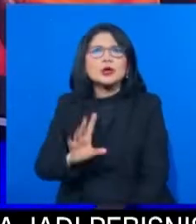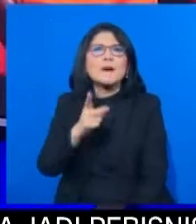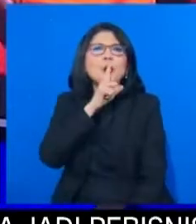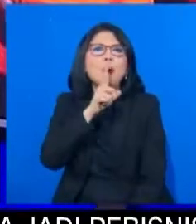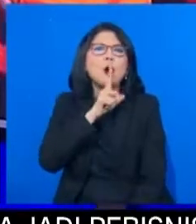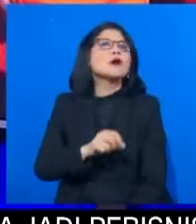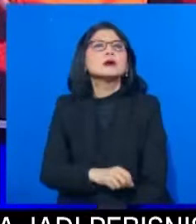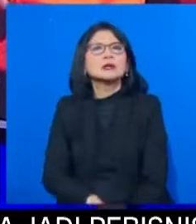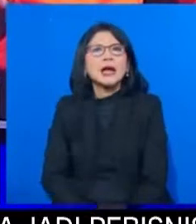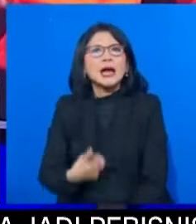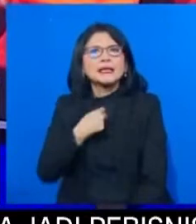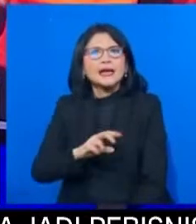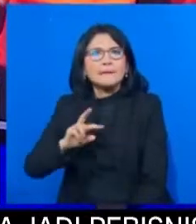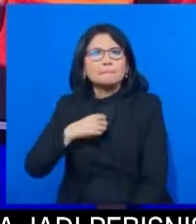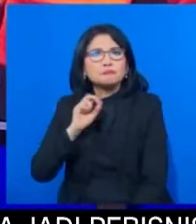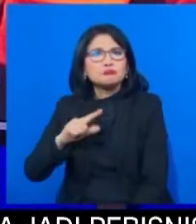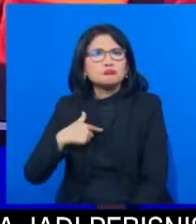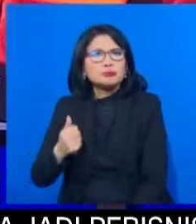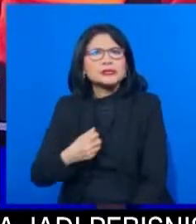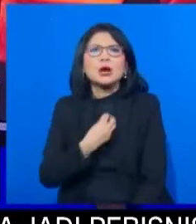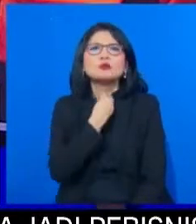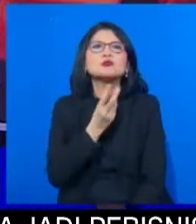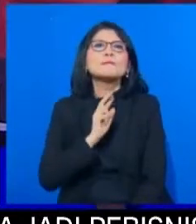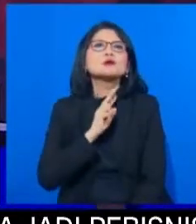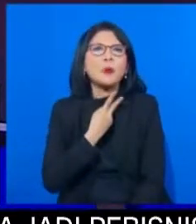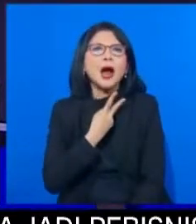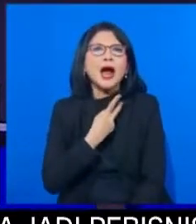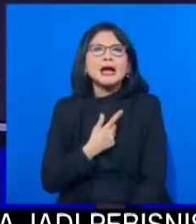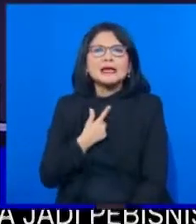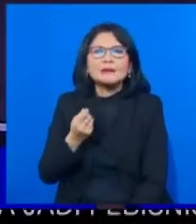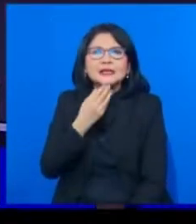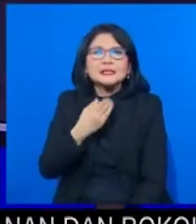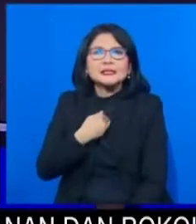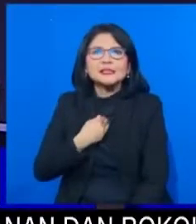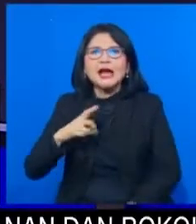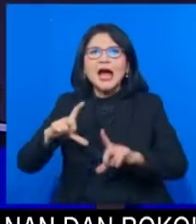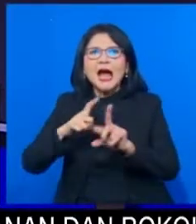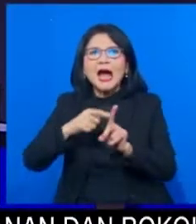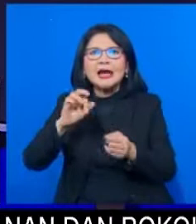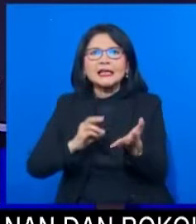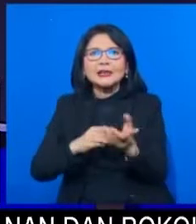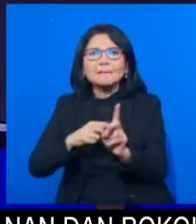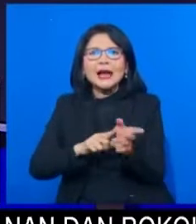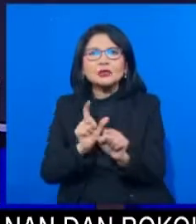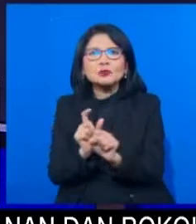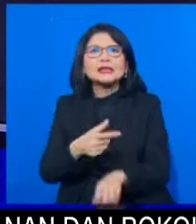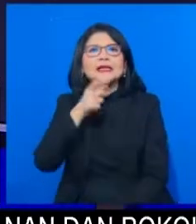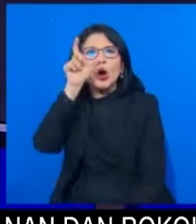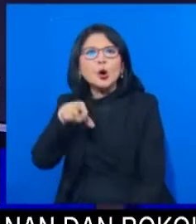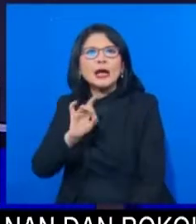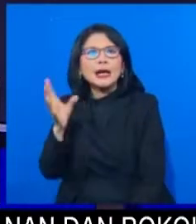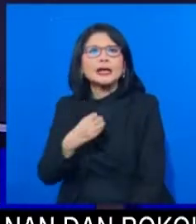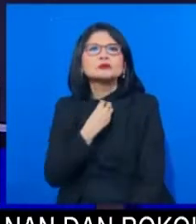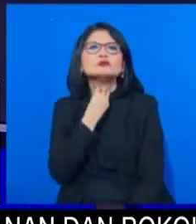beraksi, Wawan pandai mengubah karakter suaranya dan mengaku sebagai Aki Banyu yang mampu menggandakan uang. Tim Liputan CNN